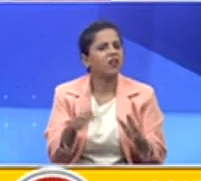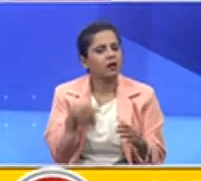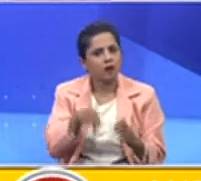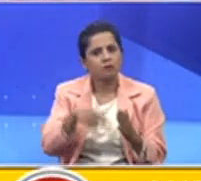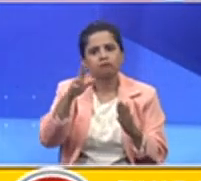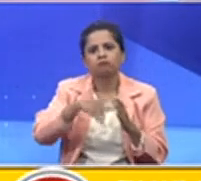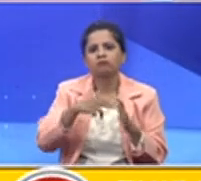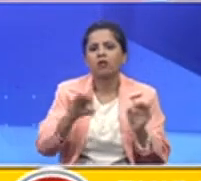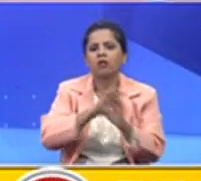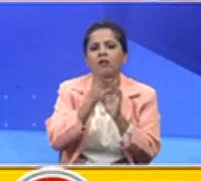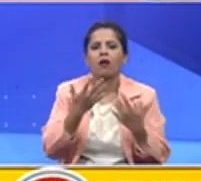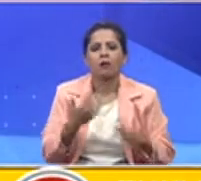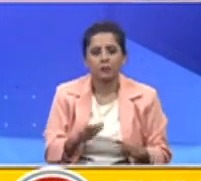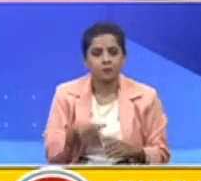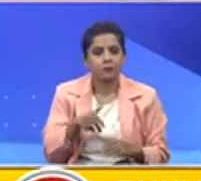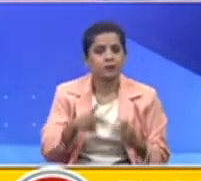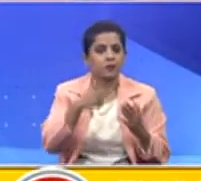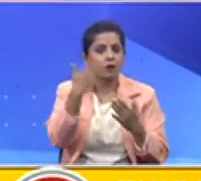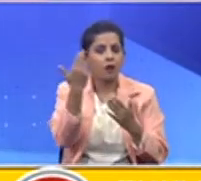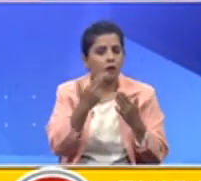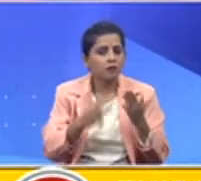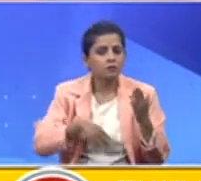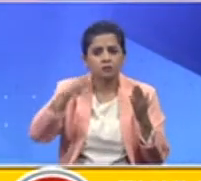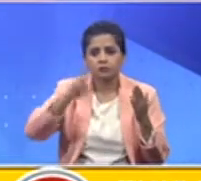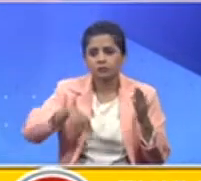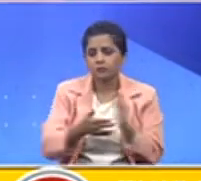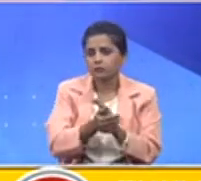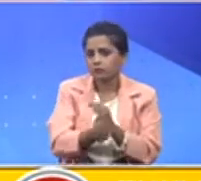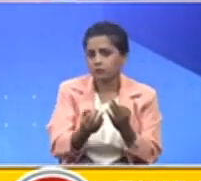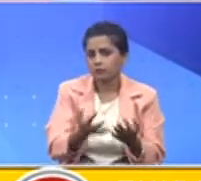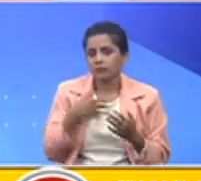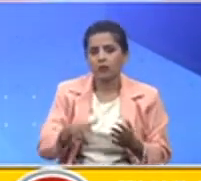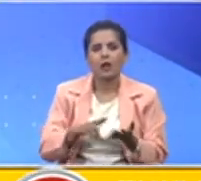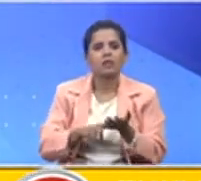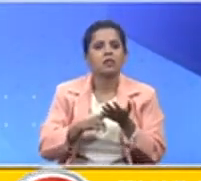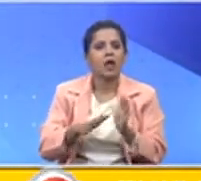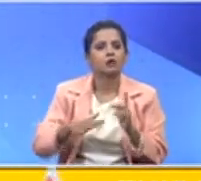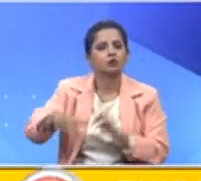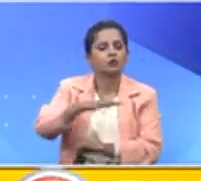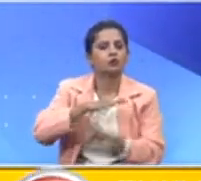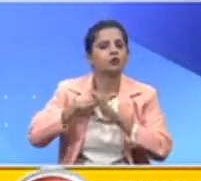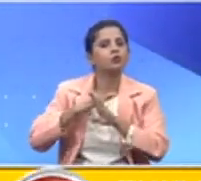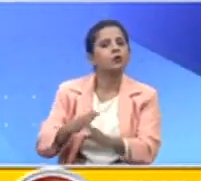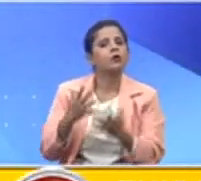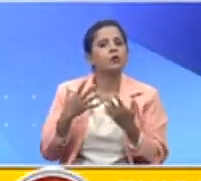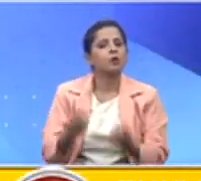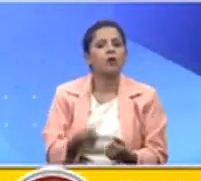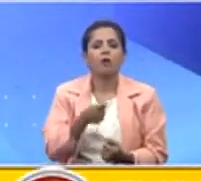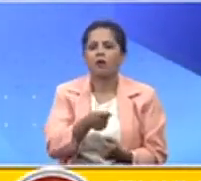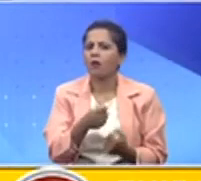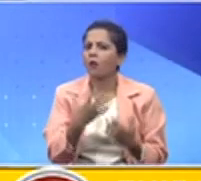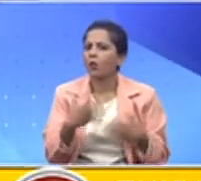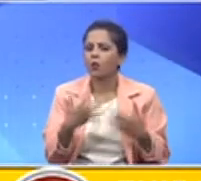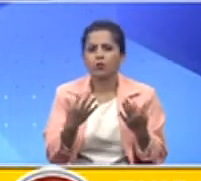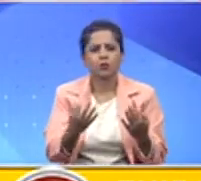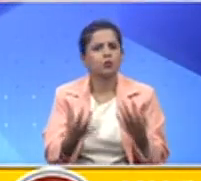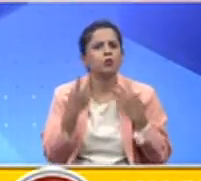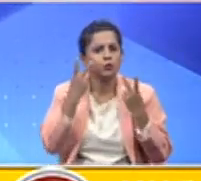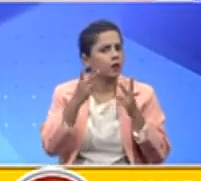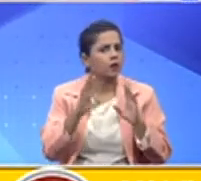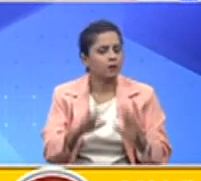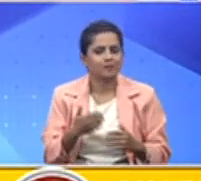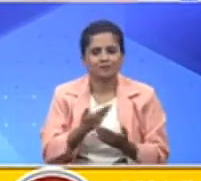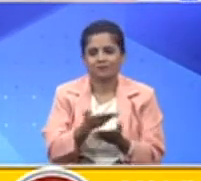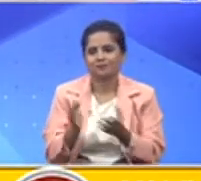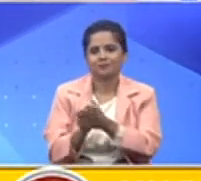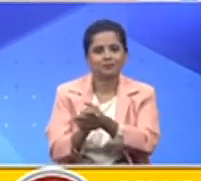कला के जरिये, प्रकृति की सेवा करने का ये उधारन वाकई अध्भूत है, मेरे